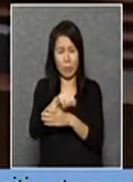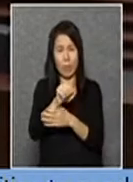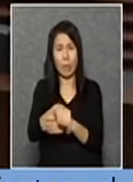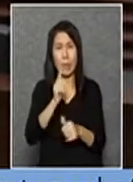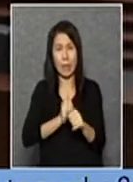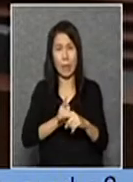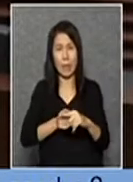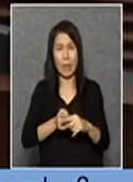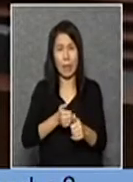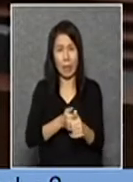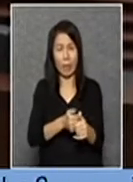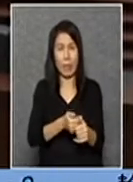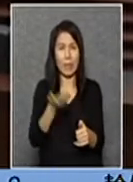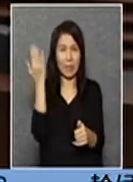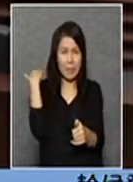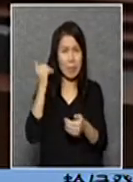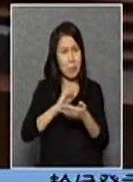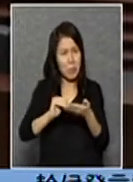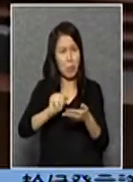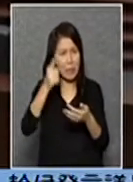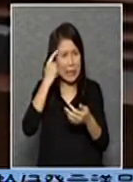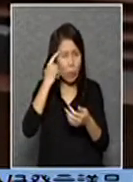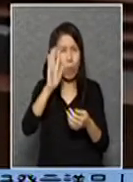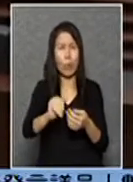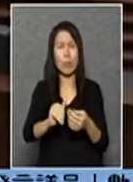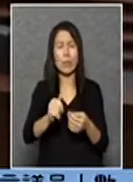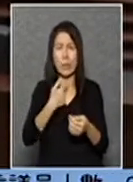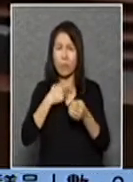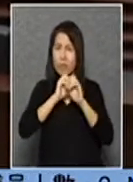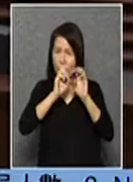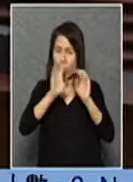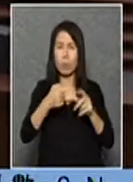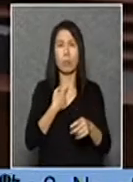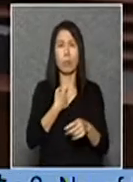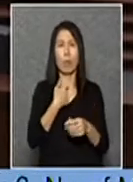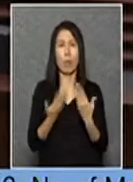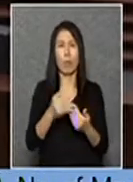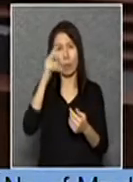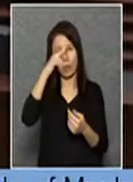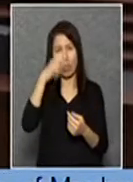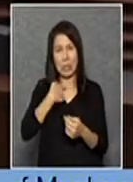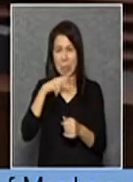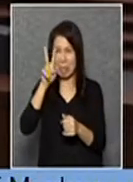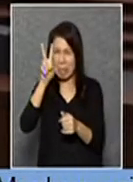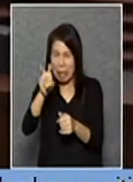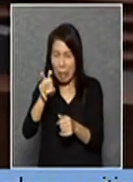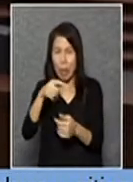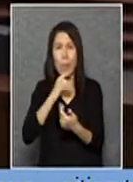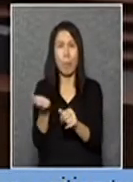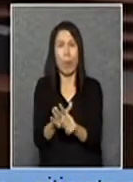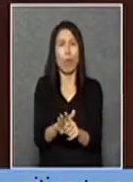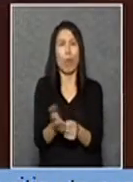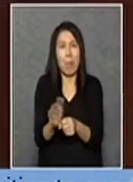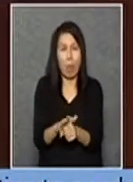往慣例該透明度高的就該透明度高，該發布就發布，而不 是每一次都要人家捉到之後才作少少補充少少補